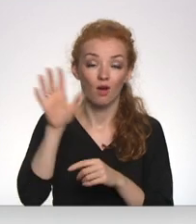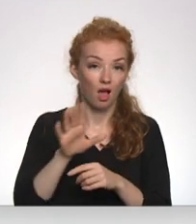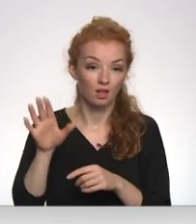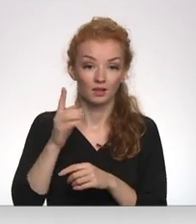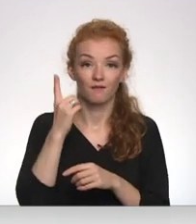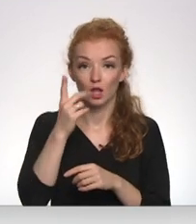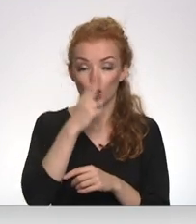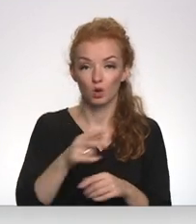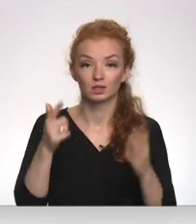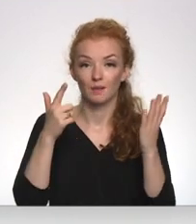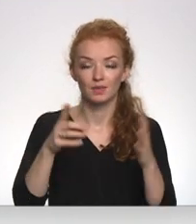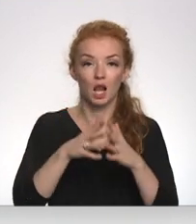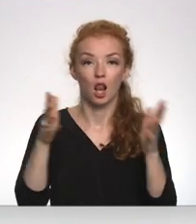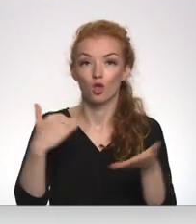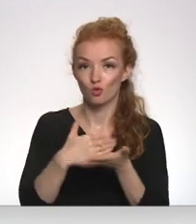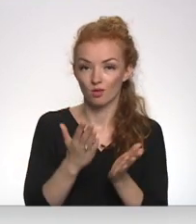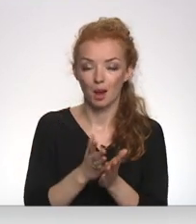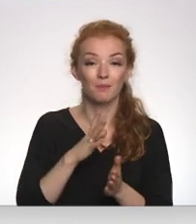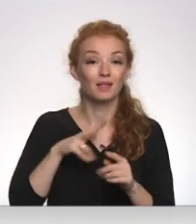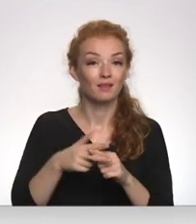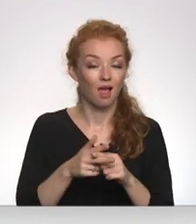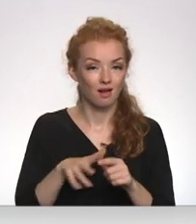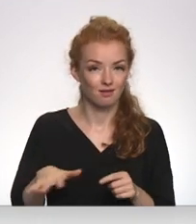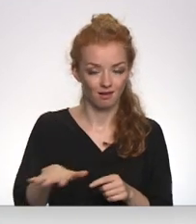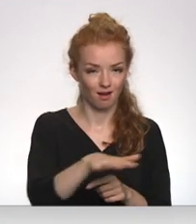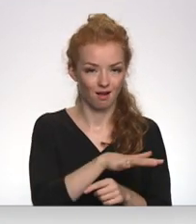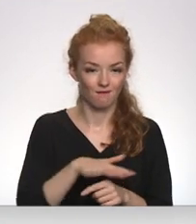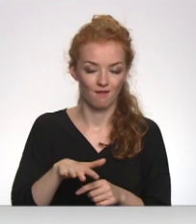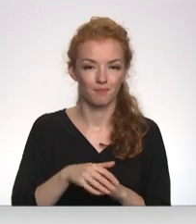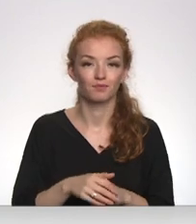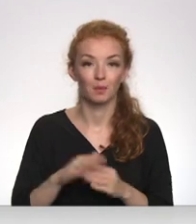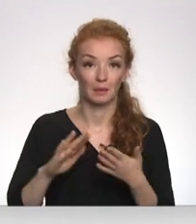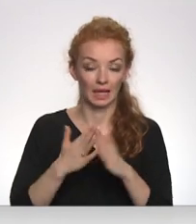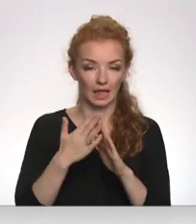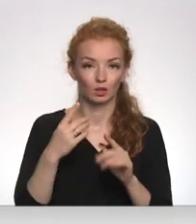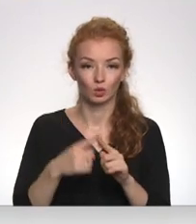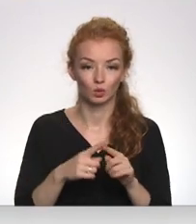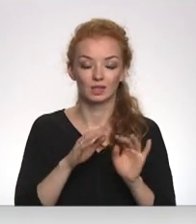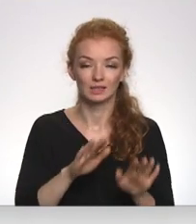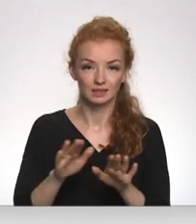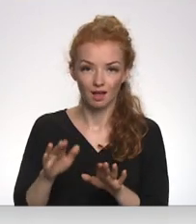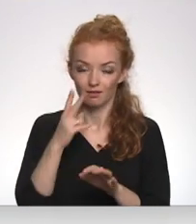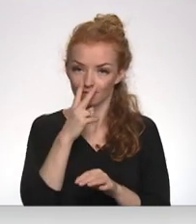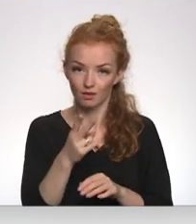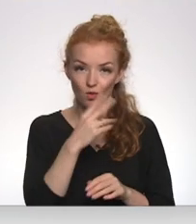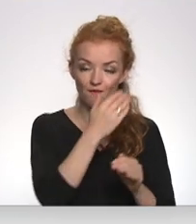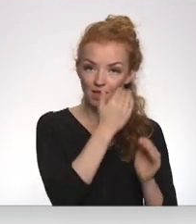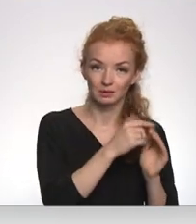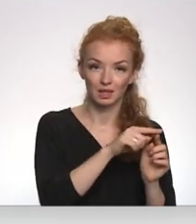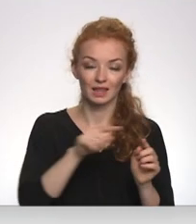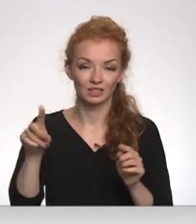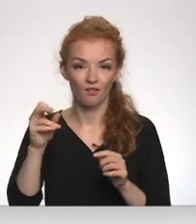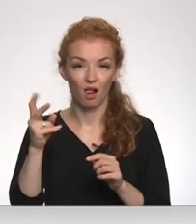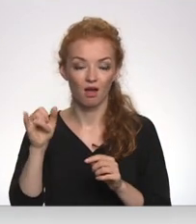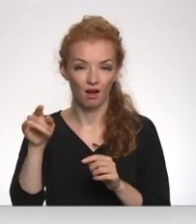no septiņām lielajām nodaļām atradās Jelgavā, Grāfa Pālēna pilī, kā liecina izstādē no Ventspils līdz Valkai, Latvijas